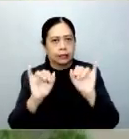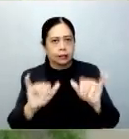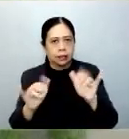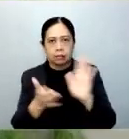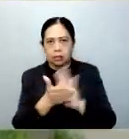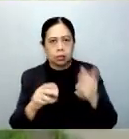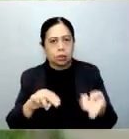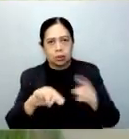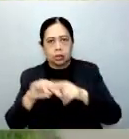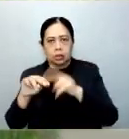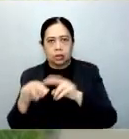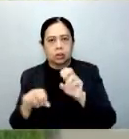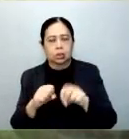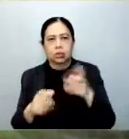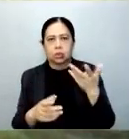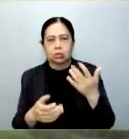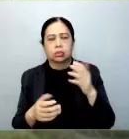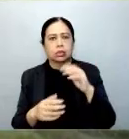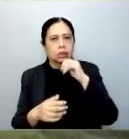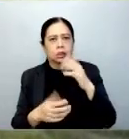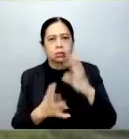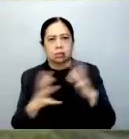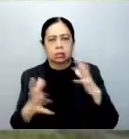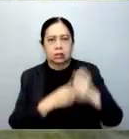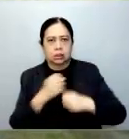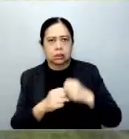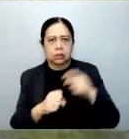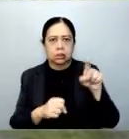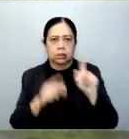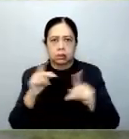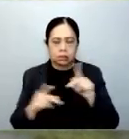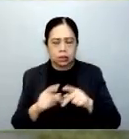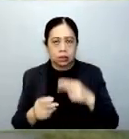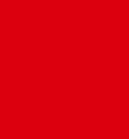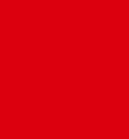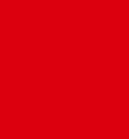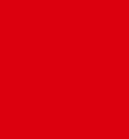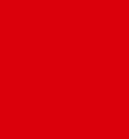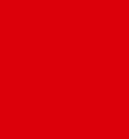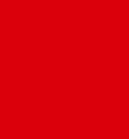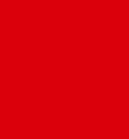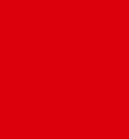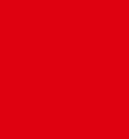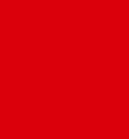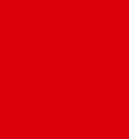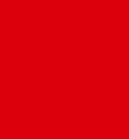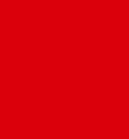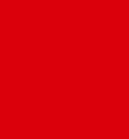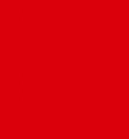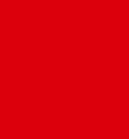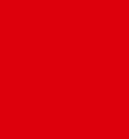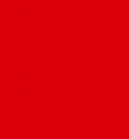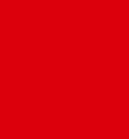bawas pasakit sa mga apektadong residente. Nagbabalita mula sa frontline, Brian Basa, News 5. Mga kapatid, Julius